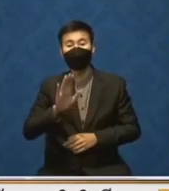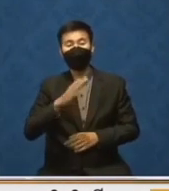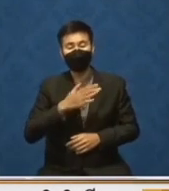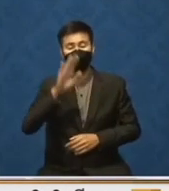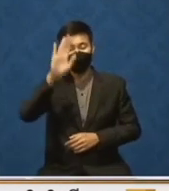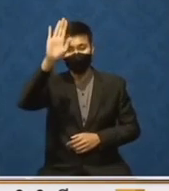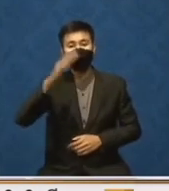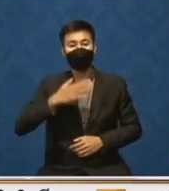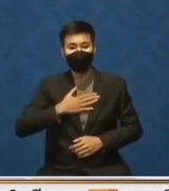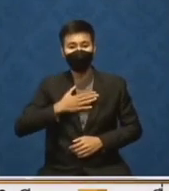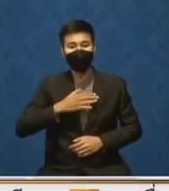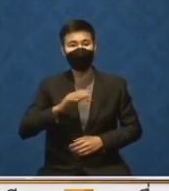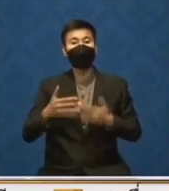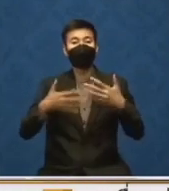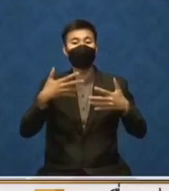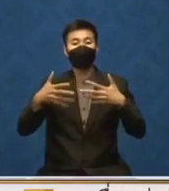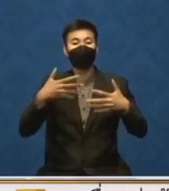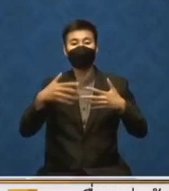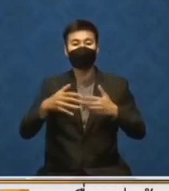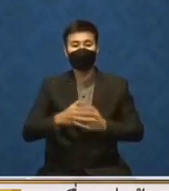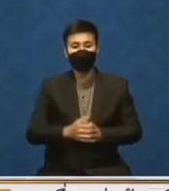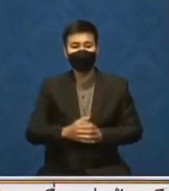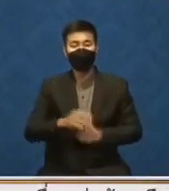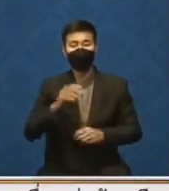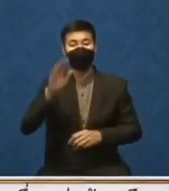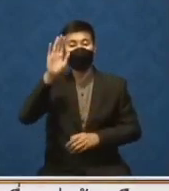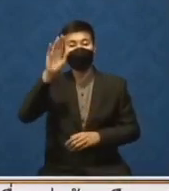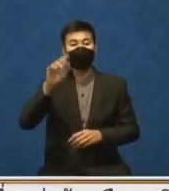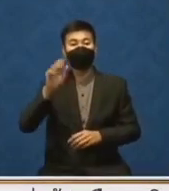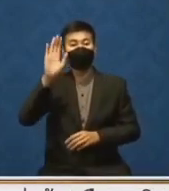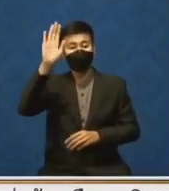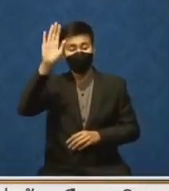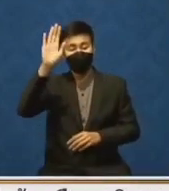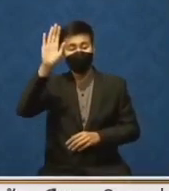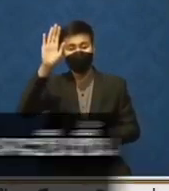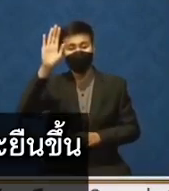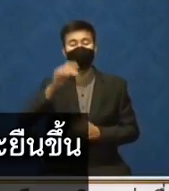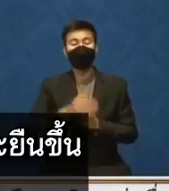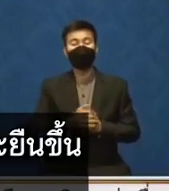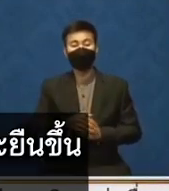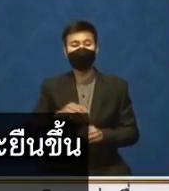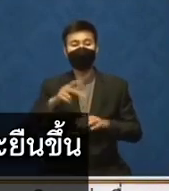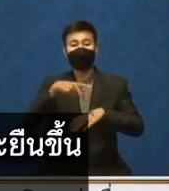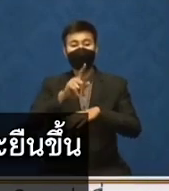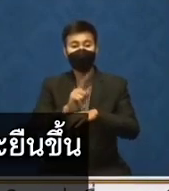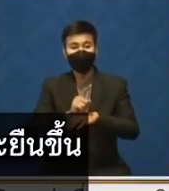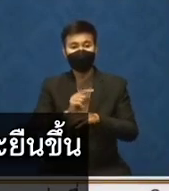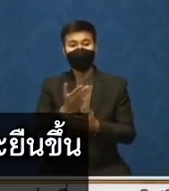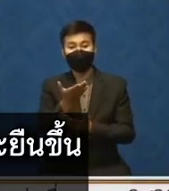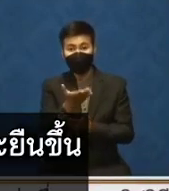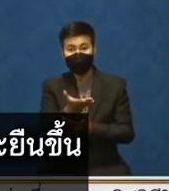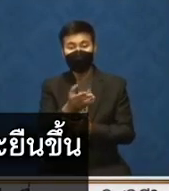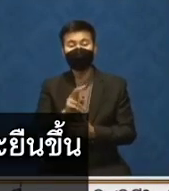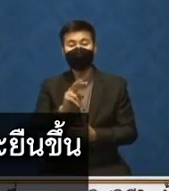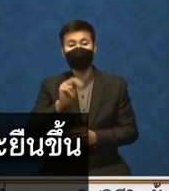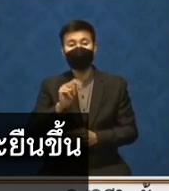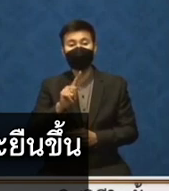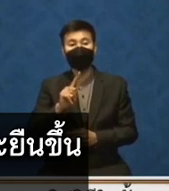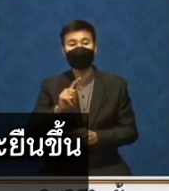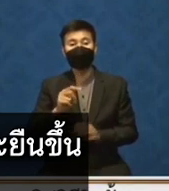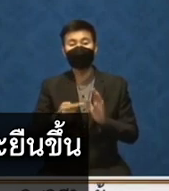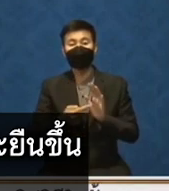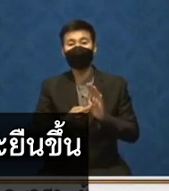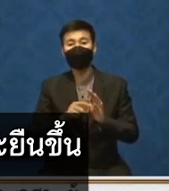ถ้าจะดาเข้าประชุมประธานไม่เป็นไรครับเจอก่อนเอ่ออะนะทูตกับมุข